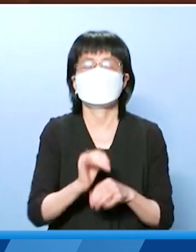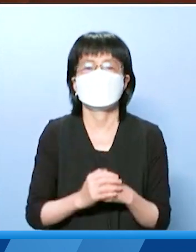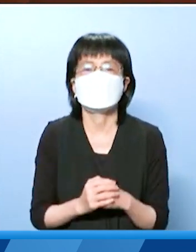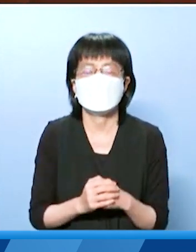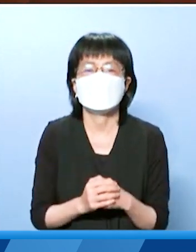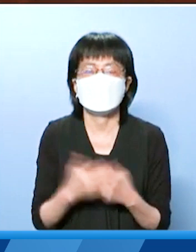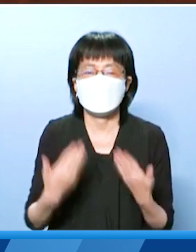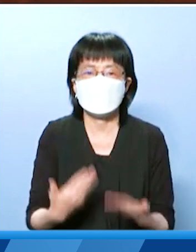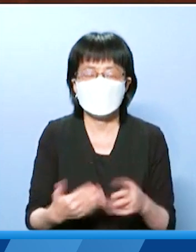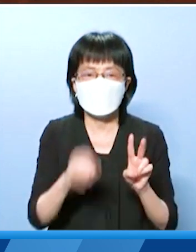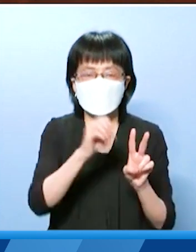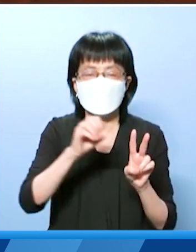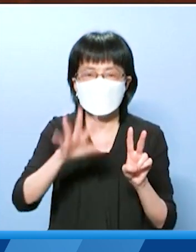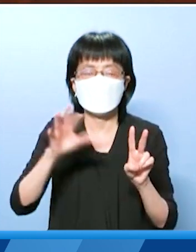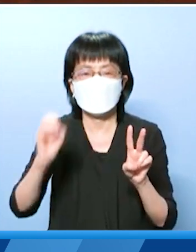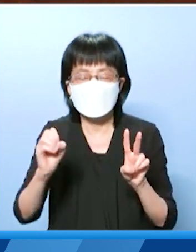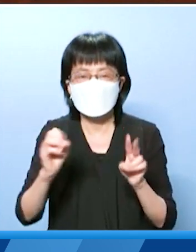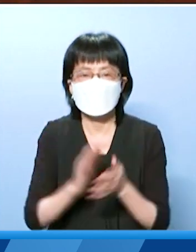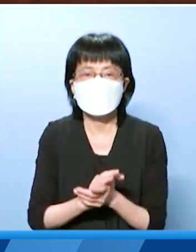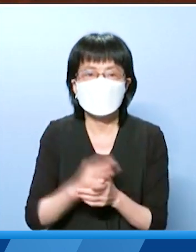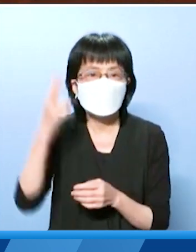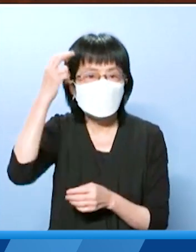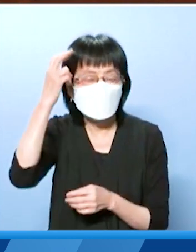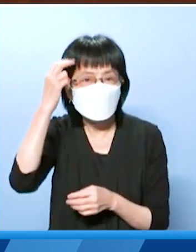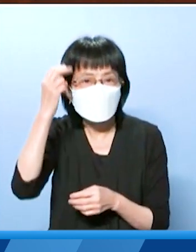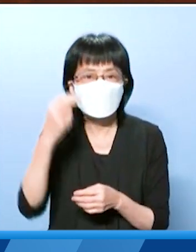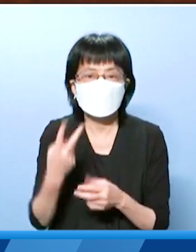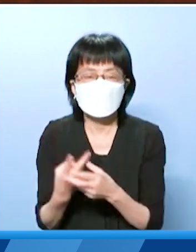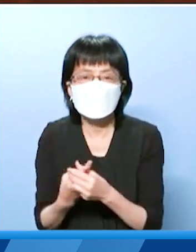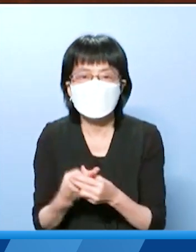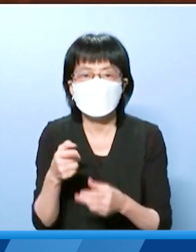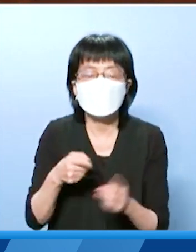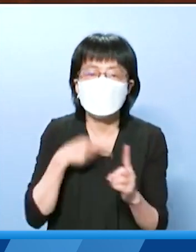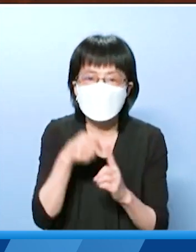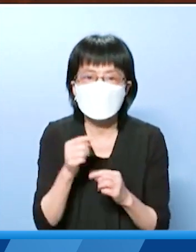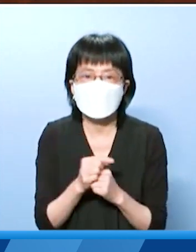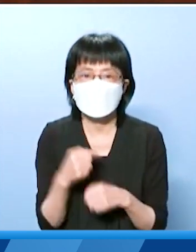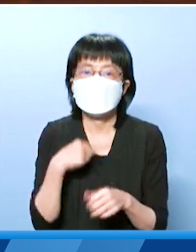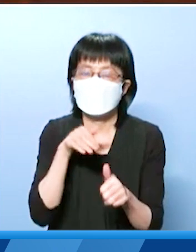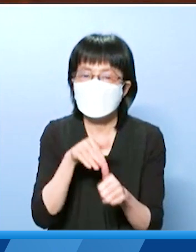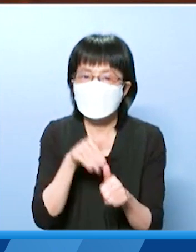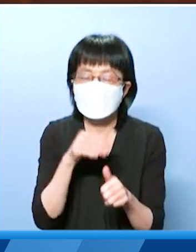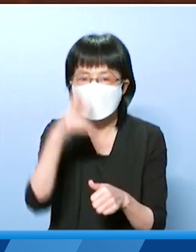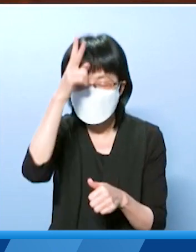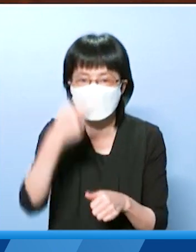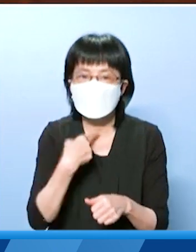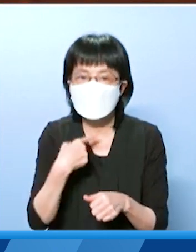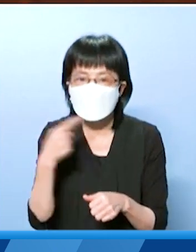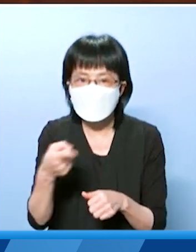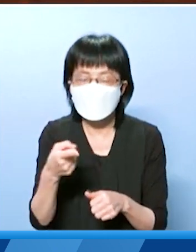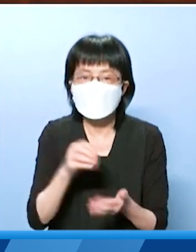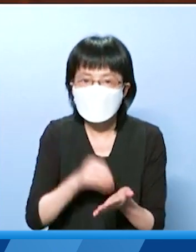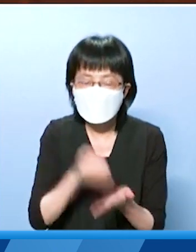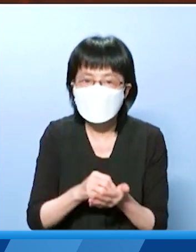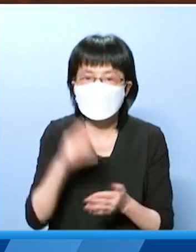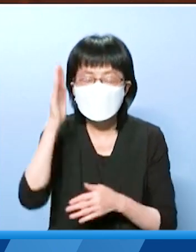圖2050所定下的碳中和目標，委員促請政府盡快確立具體未來路向